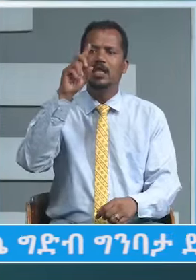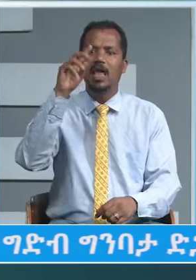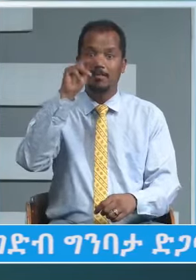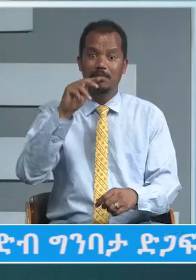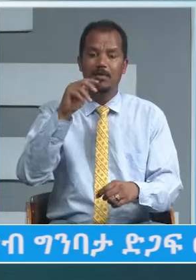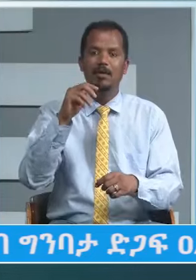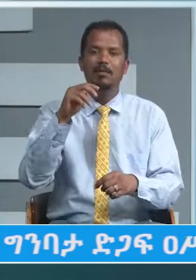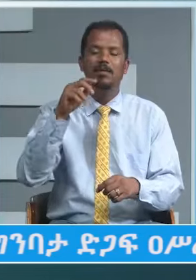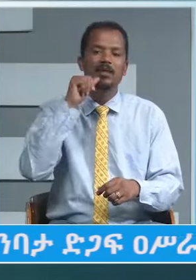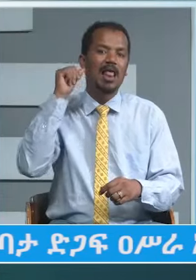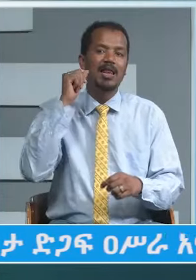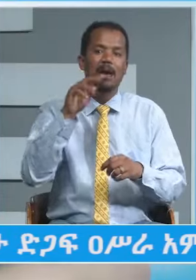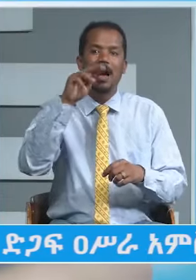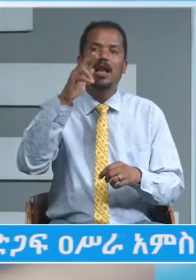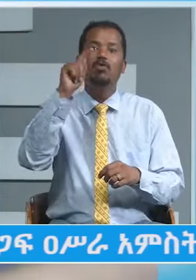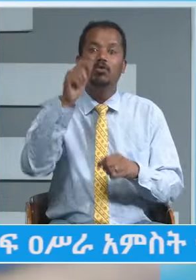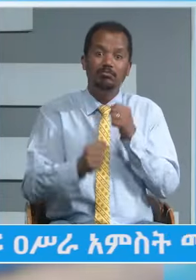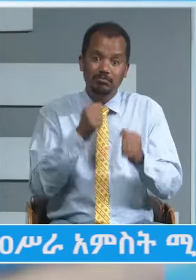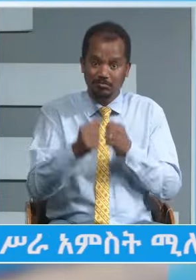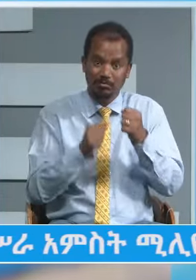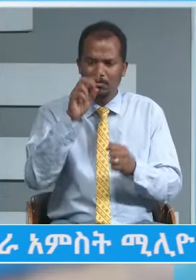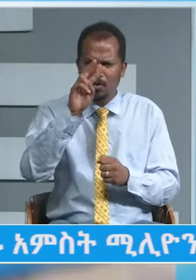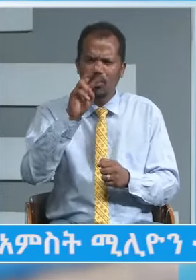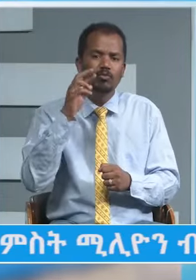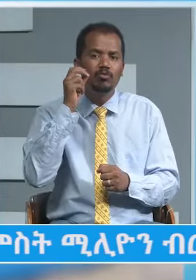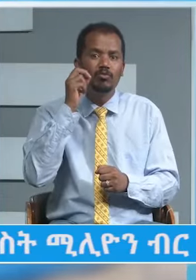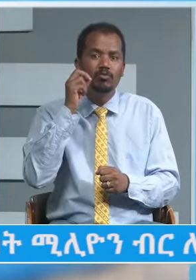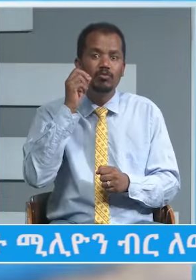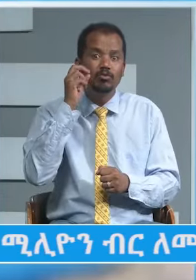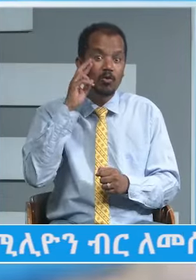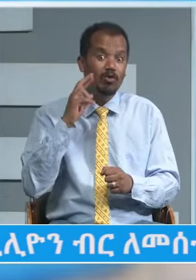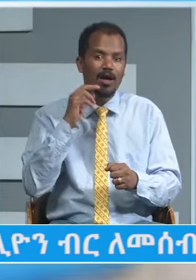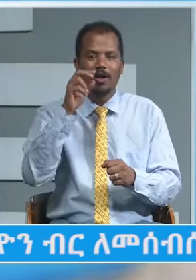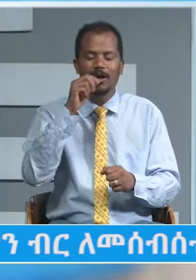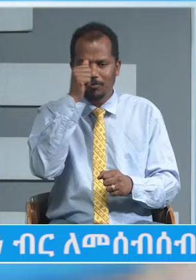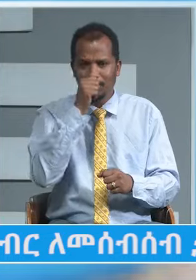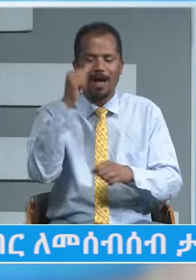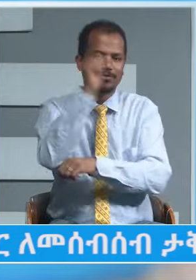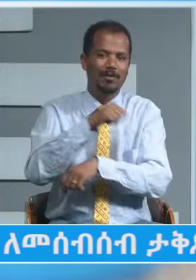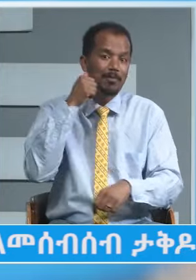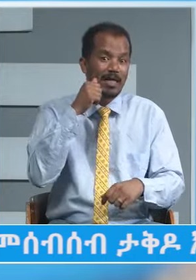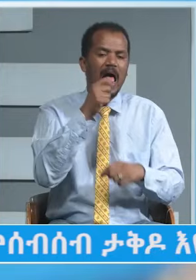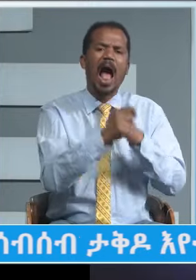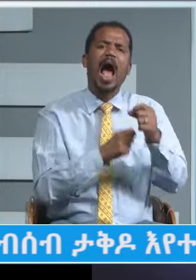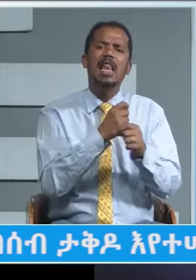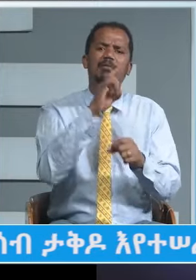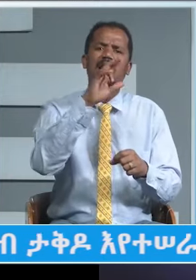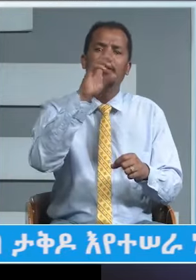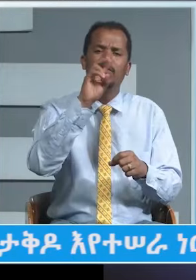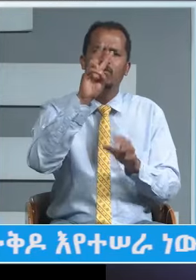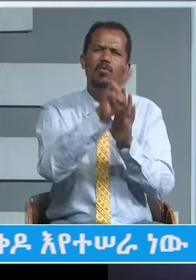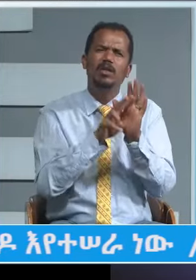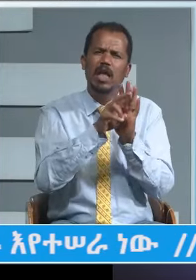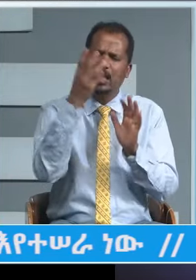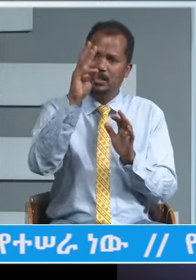የፕላቲኒየም ደረጃ የተሰጠው የአምስተርዳም ማራቶን ትላንት ሲደረግ በሁለቱም ጾታዎች ኢትዮጵያውያን አትሌቶች አሸናፊ ሆነዋል። በሴቶች ውድድር አትሌት የዓለም ዘርፍ